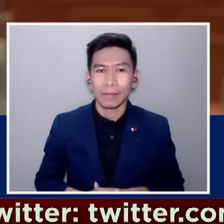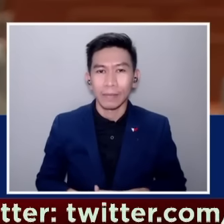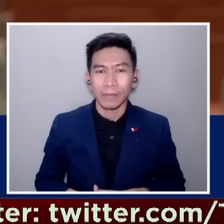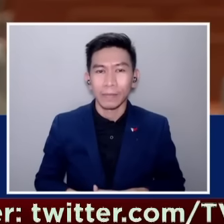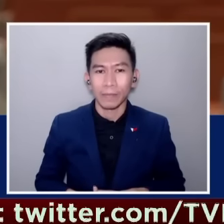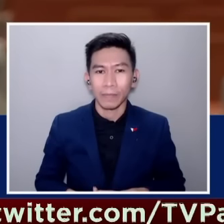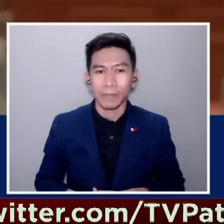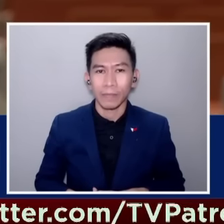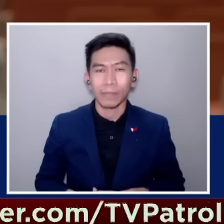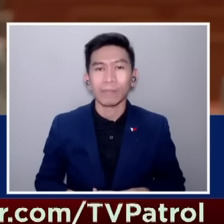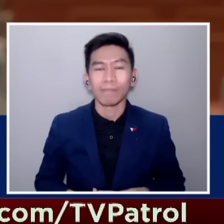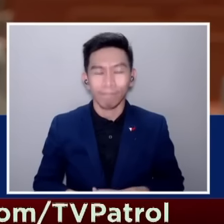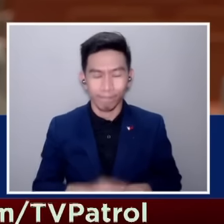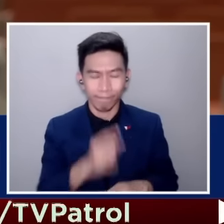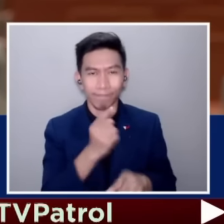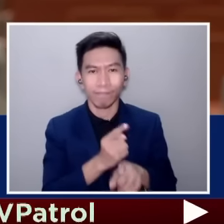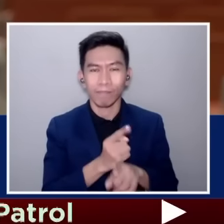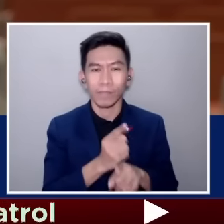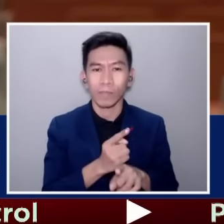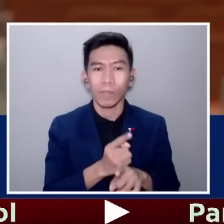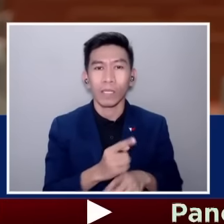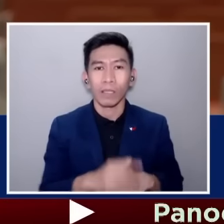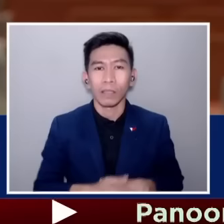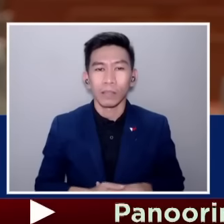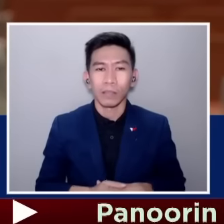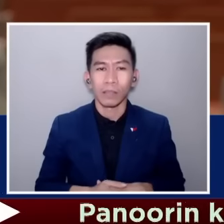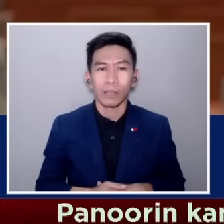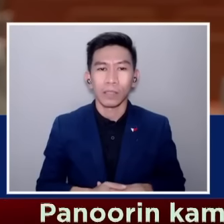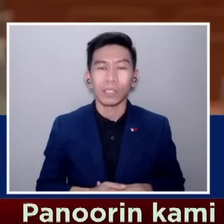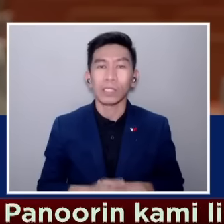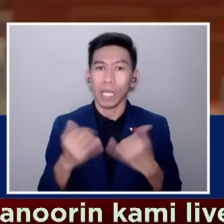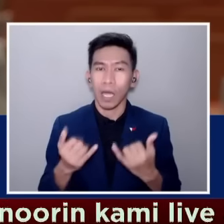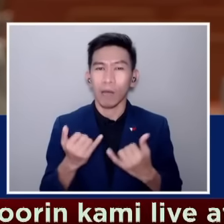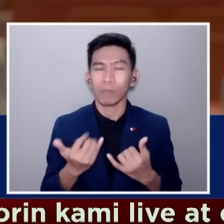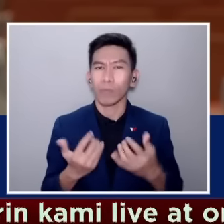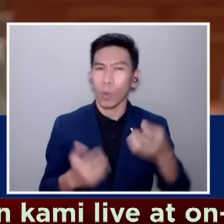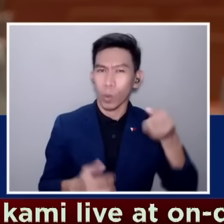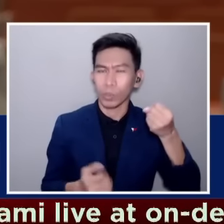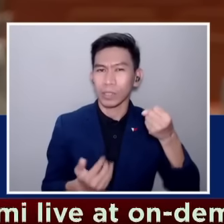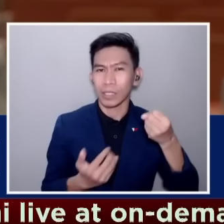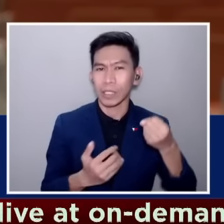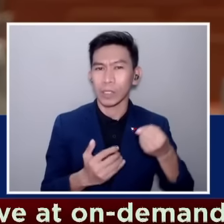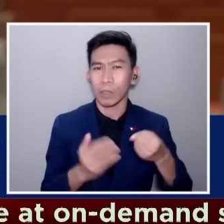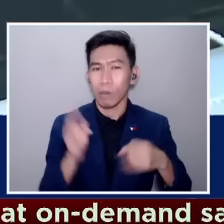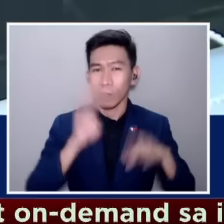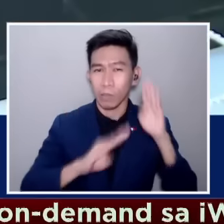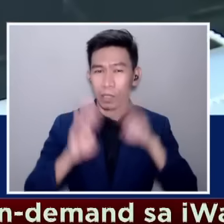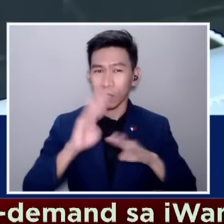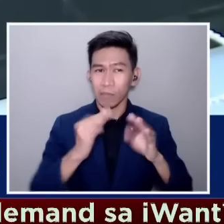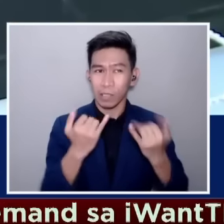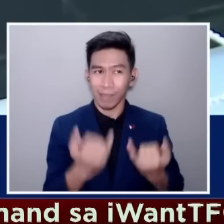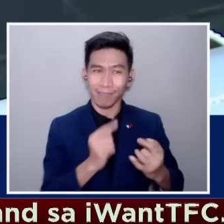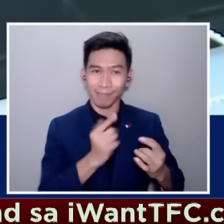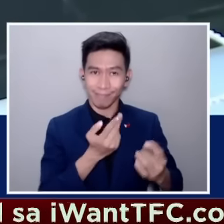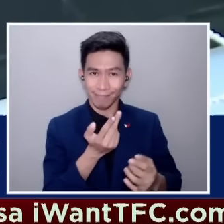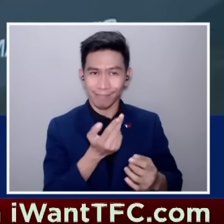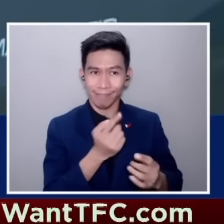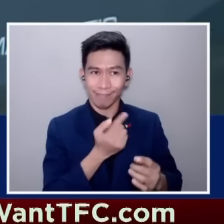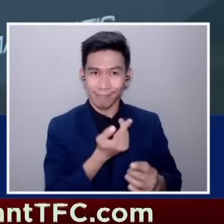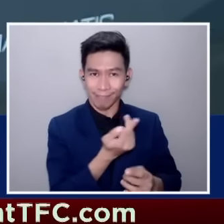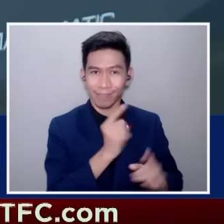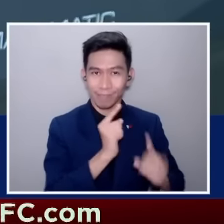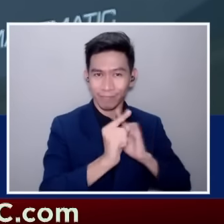Tama po yan, sir. Ano po, sa kasalukuyan, pending yung issue na yan, habang ako'y kinakausap nyo, tungkol sa issue ng extension. Ako